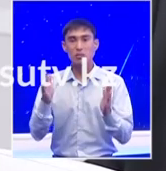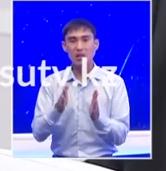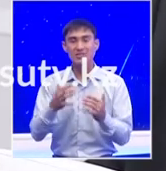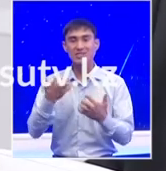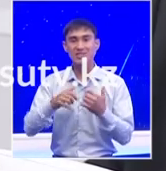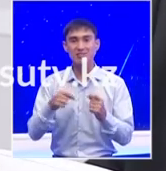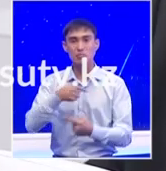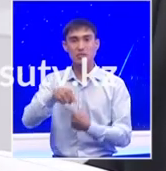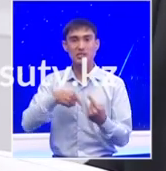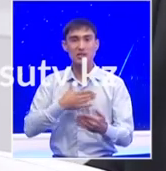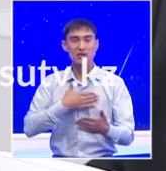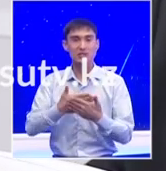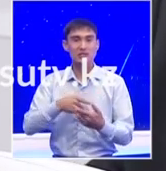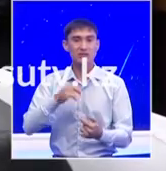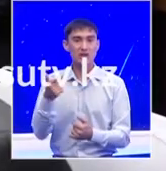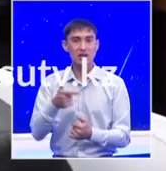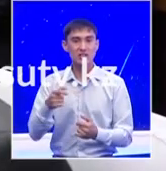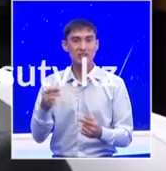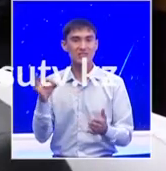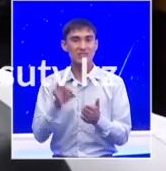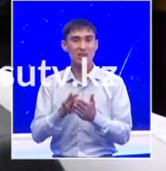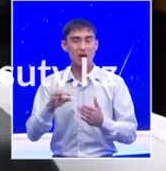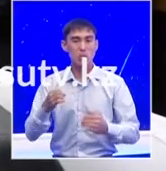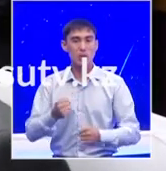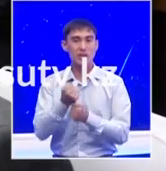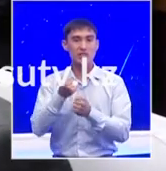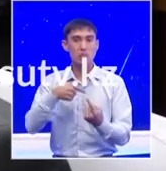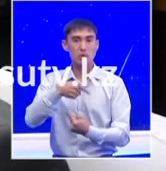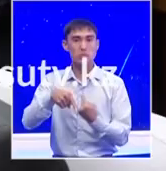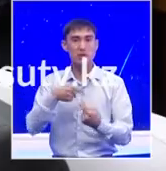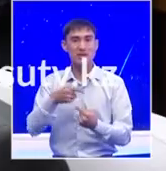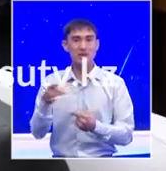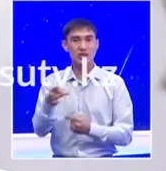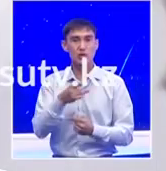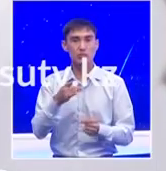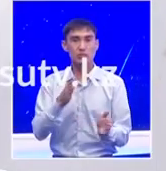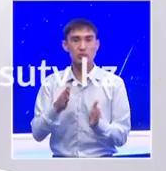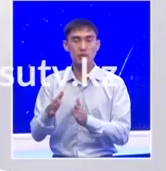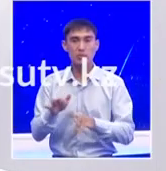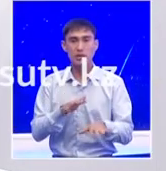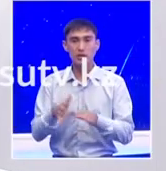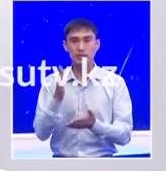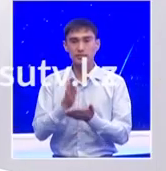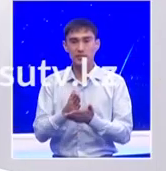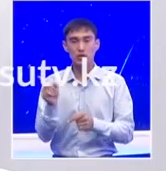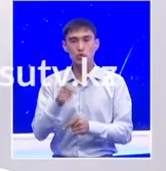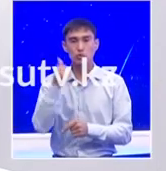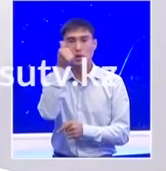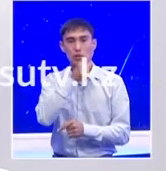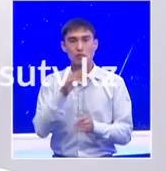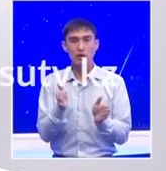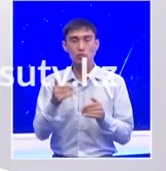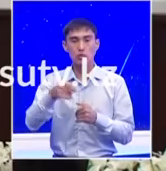восстановления деловой активности граждан и в целях поддержки предпринимателей в регионе принят ряд стабилизационных мер. Так, в текущем году в